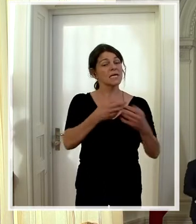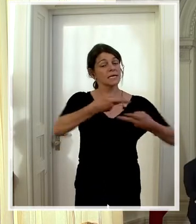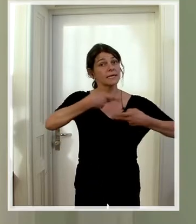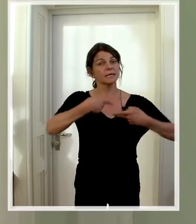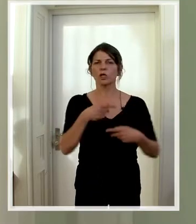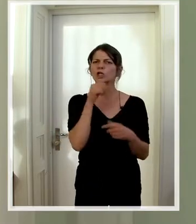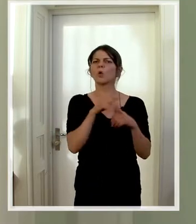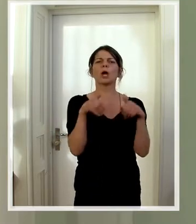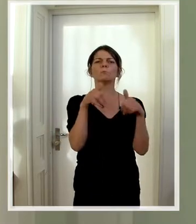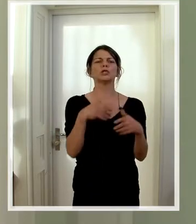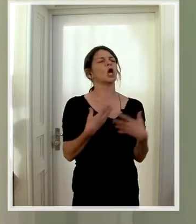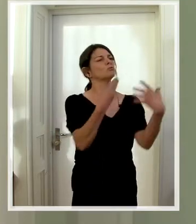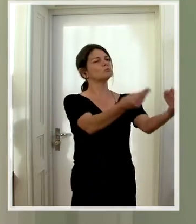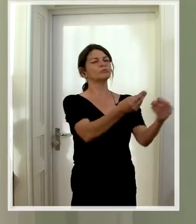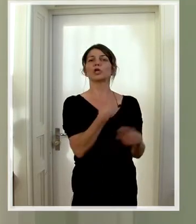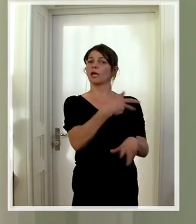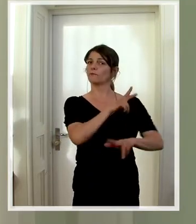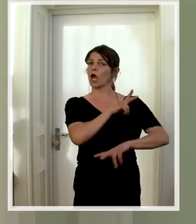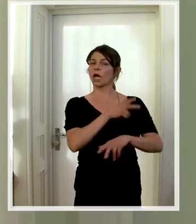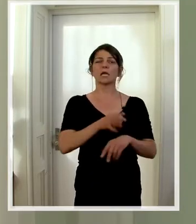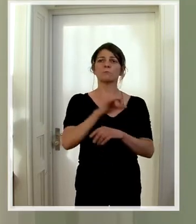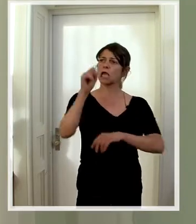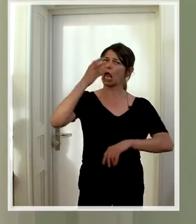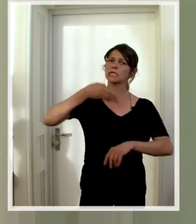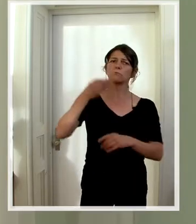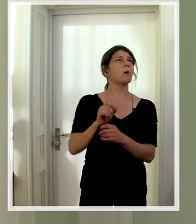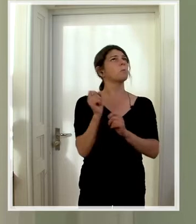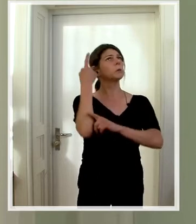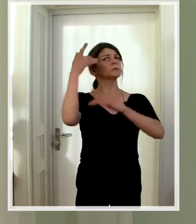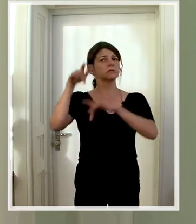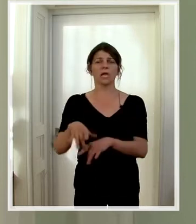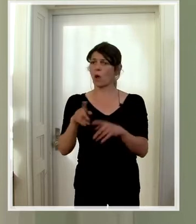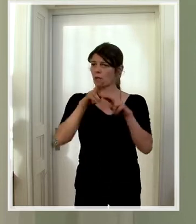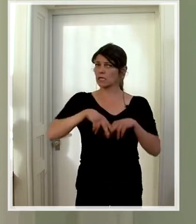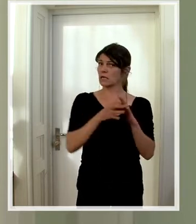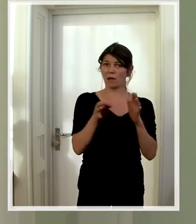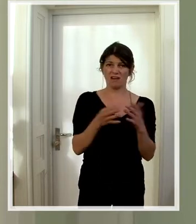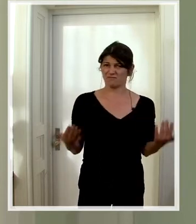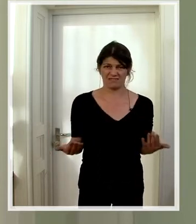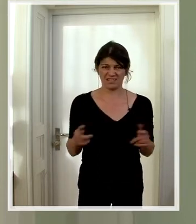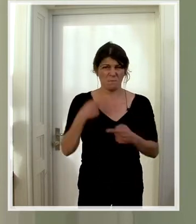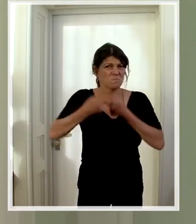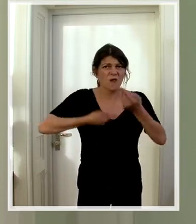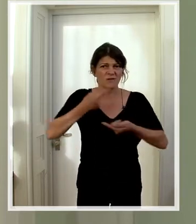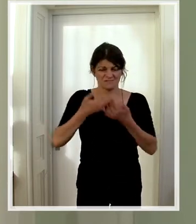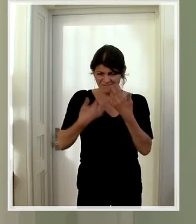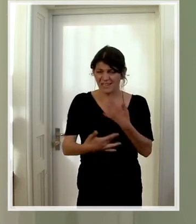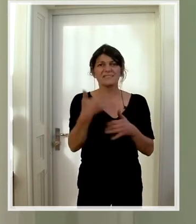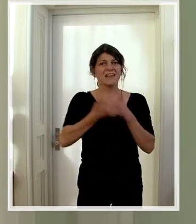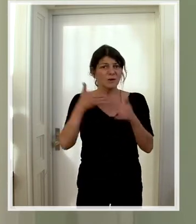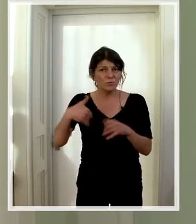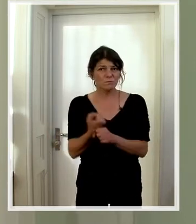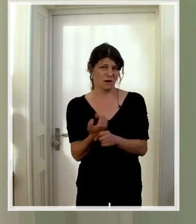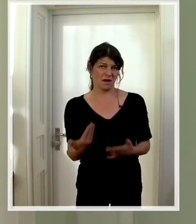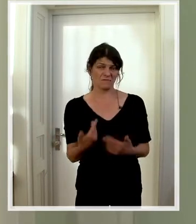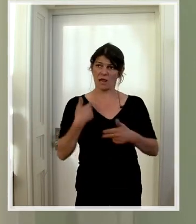vom Ministerium gehen und warten, bis die S-Bahn vom Himmel geht und die anderen Massnahmen. An sich ist das ein Prozess, den wir die nächsten Jahre gehen müssen. Wenn wir jetzt aber warten,